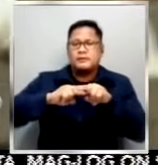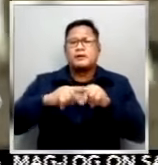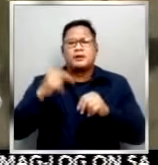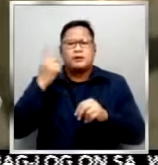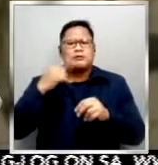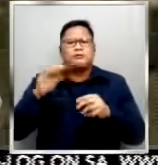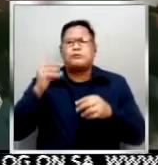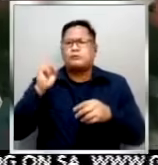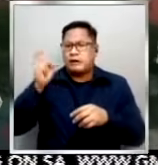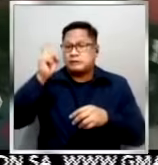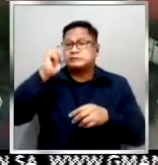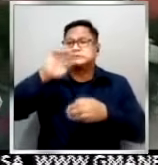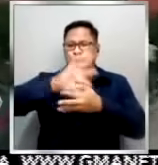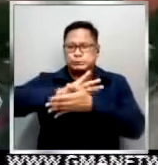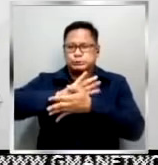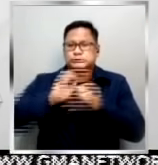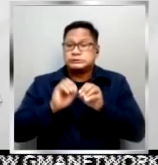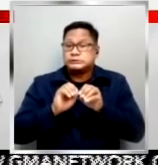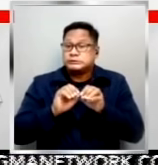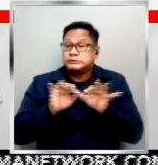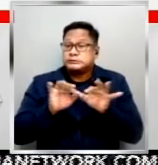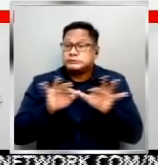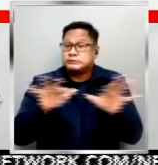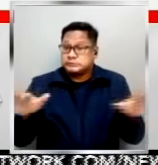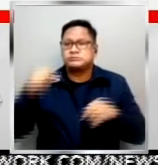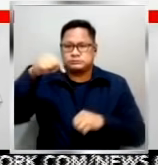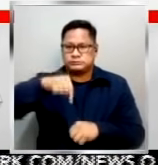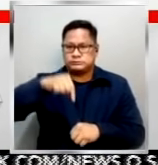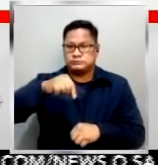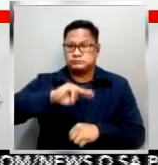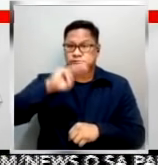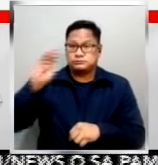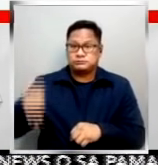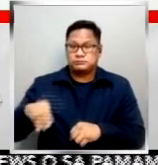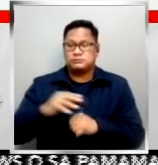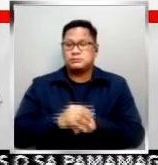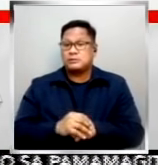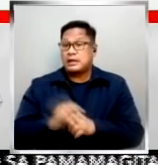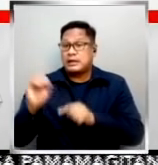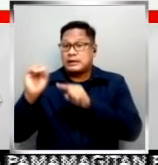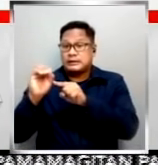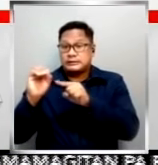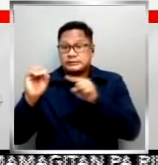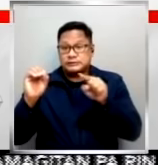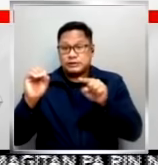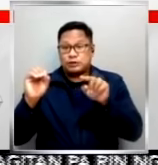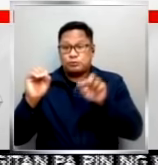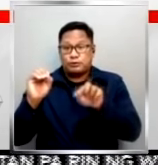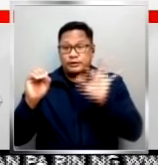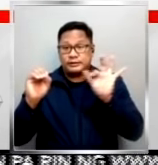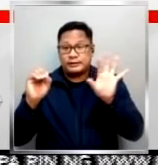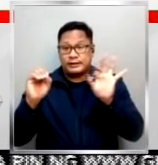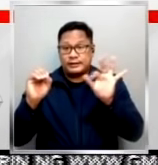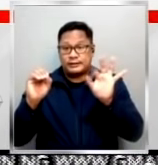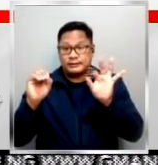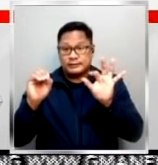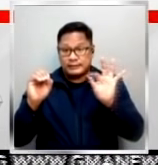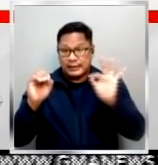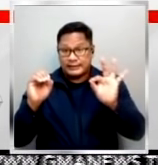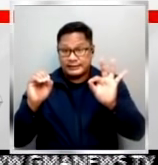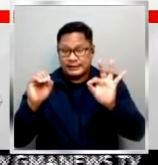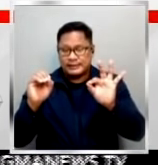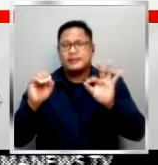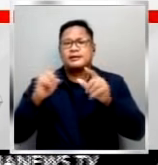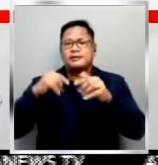ng COVID-19 sa Metro Manila mula sa 0.90 sa pagpasok ng Disyembre, nasa 0.99 na ito